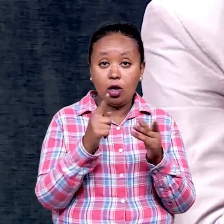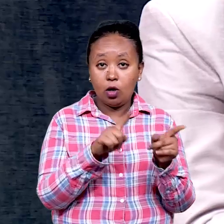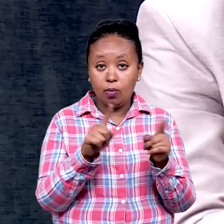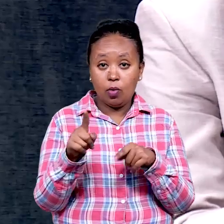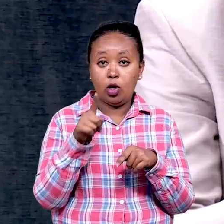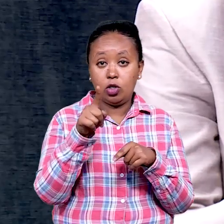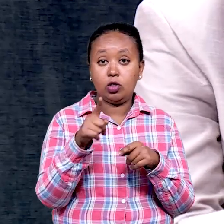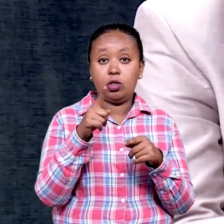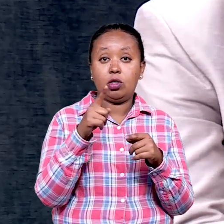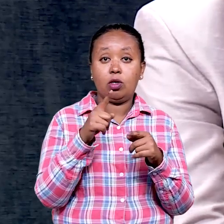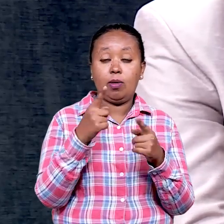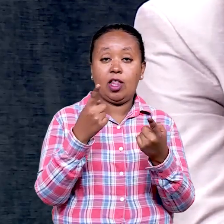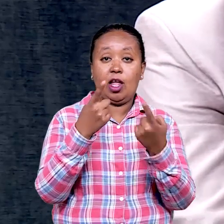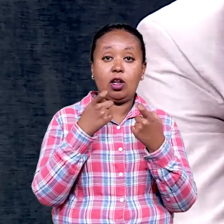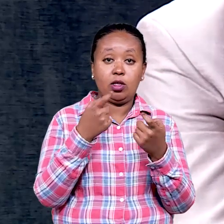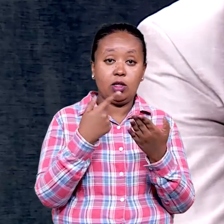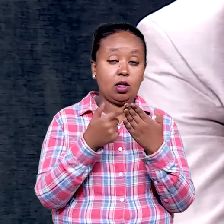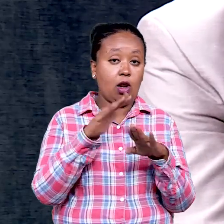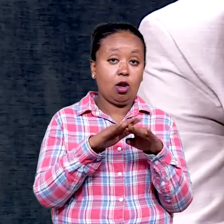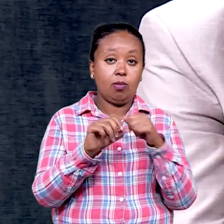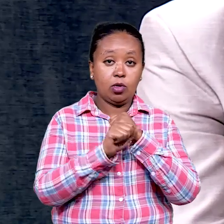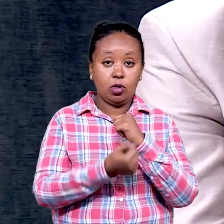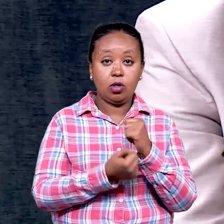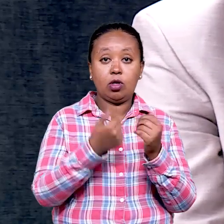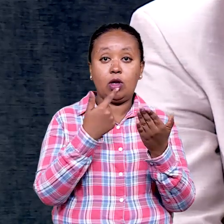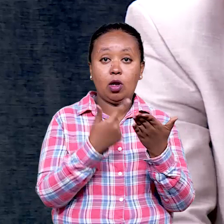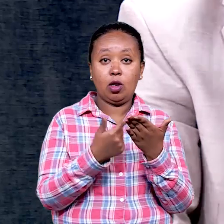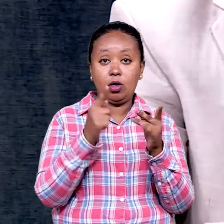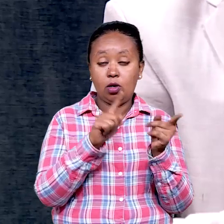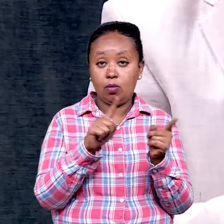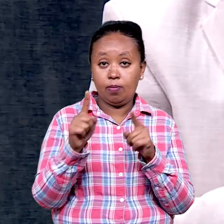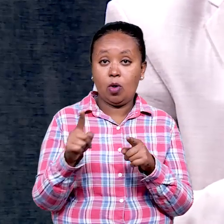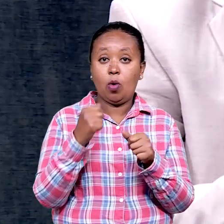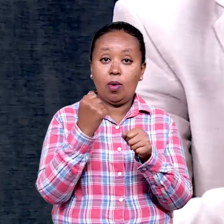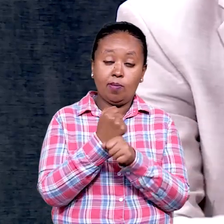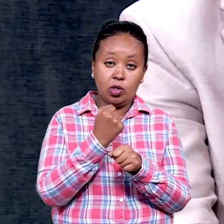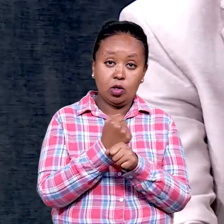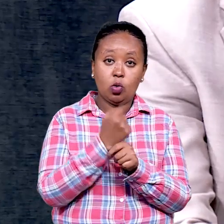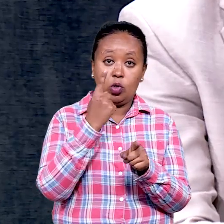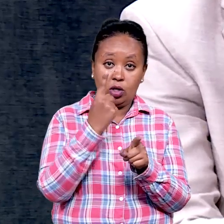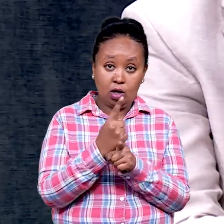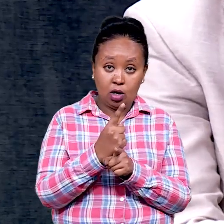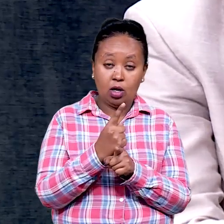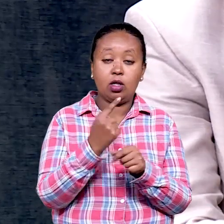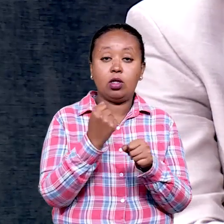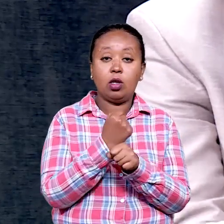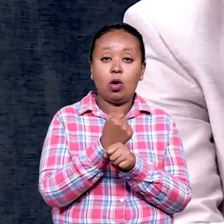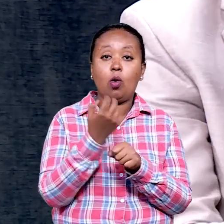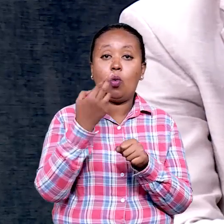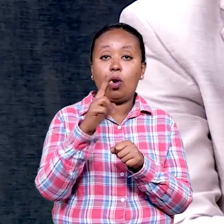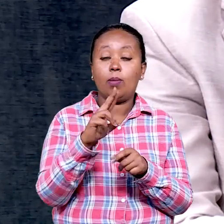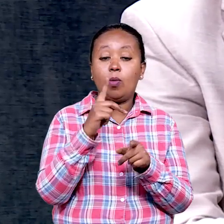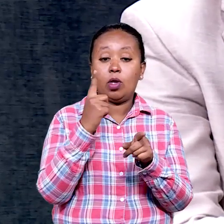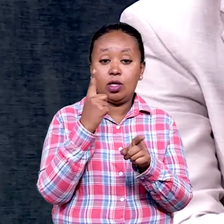ደግሞ የአንቺ ክሬዲቢሊቲ ደግሞ እዚህ ላይ ነው የሚመሰረተው። የሚዲያው ክሬዲቢሊቲ በሚሰራው ትክክለኛ ስራ